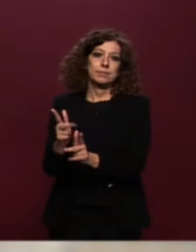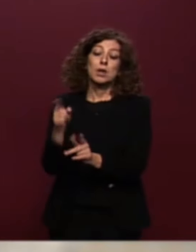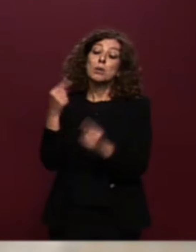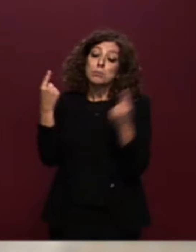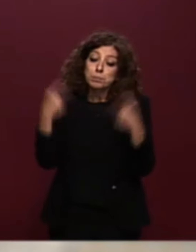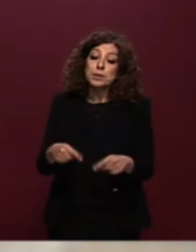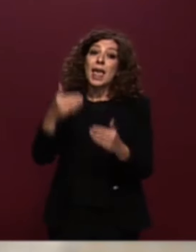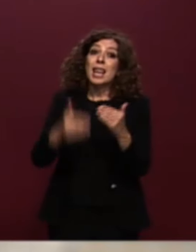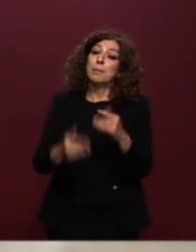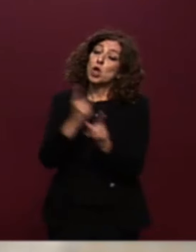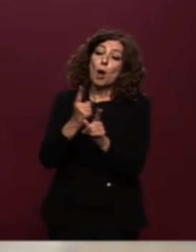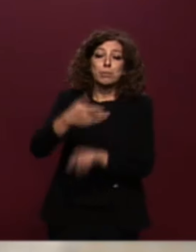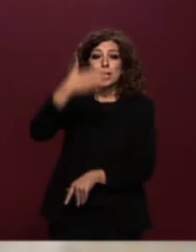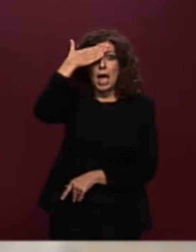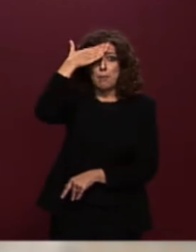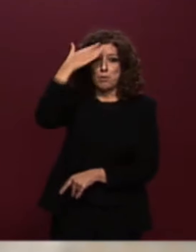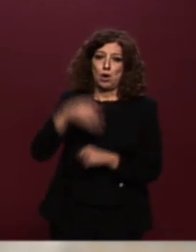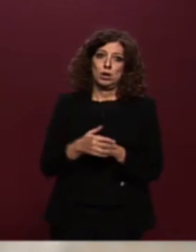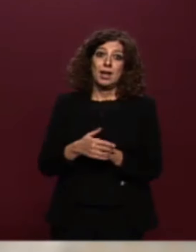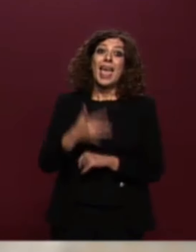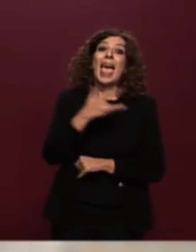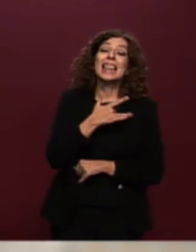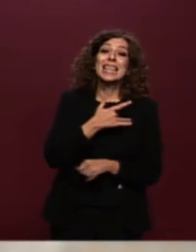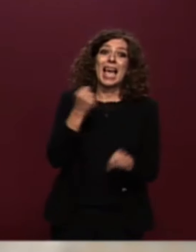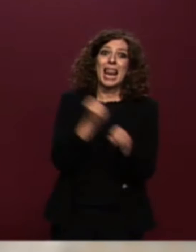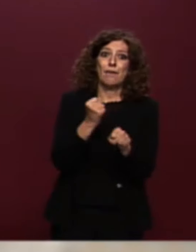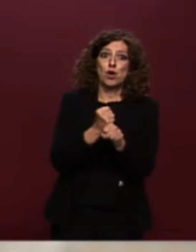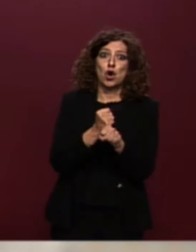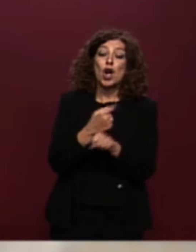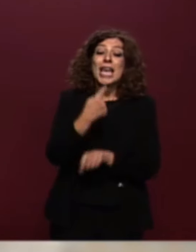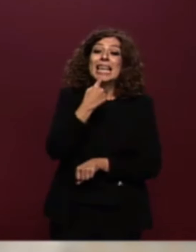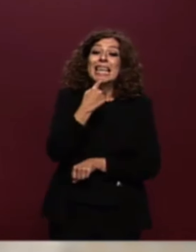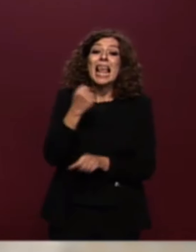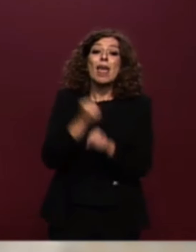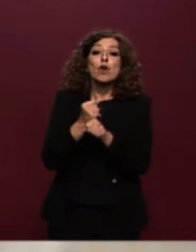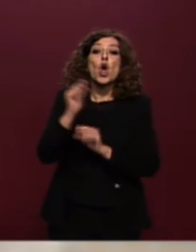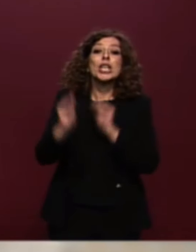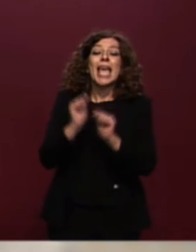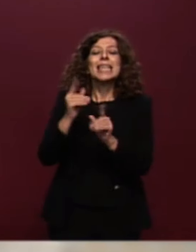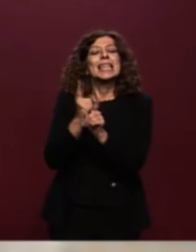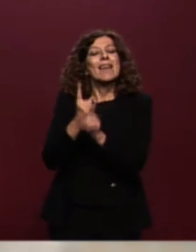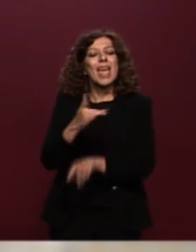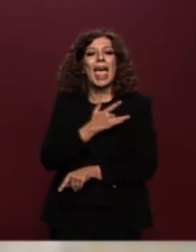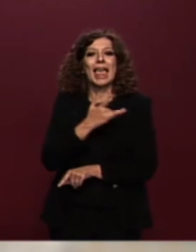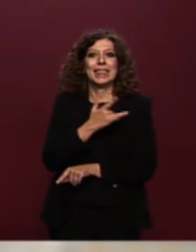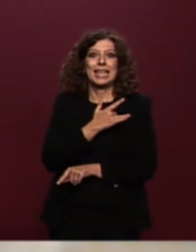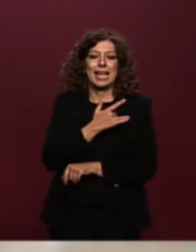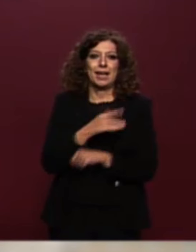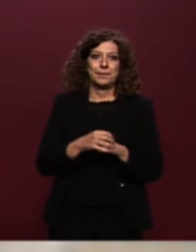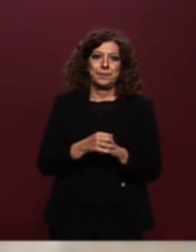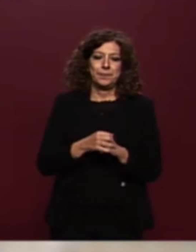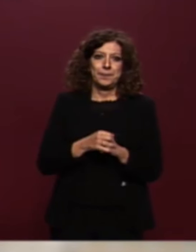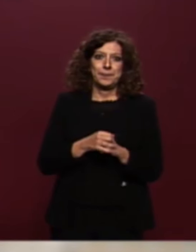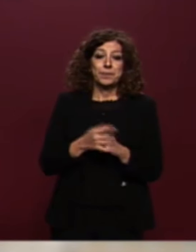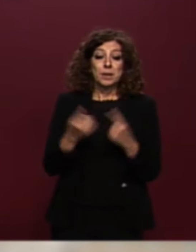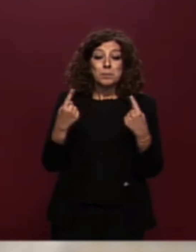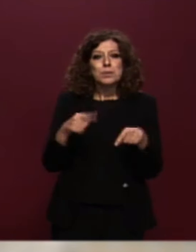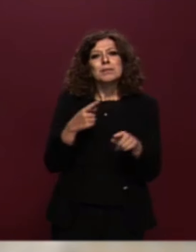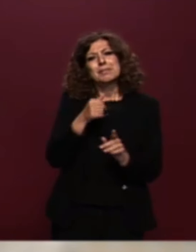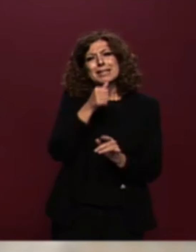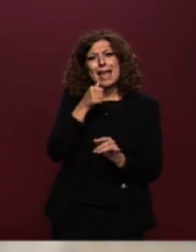mente: l'eticità del lavoro e di chi lo richiede. Ed ecco che torna in questa disintermediazione del